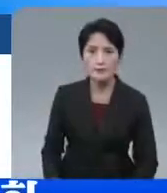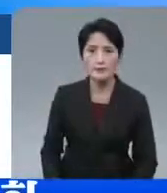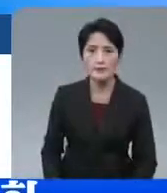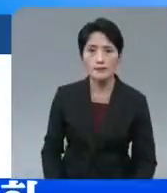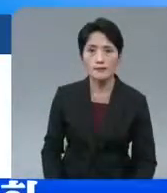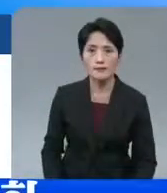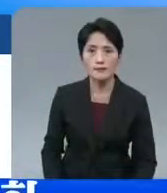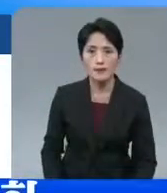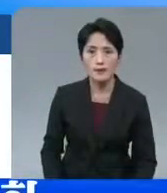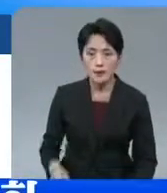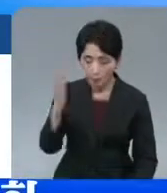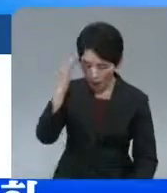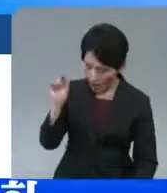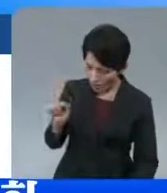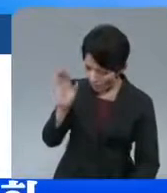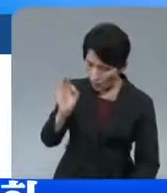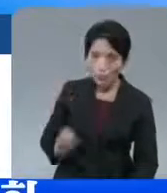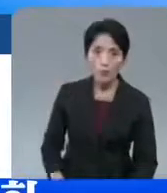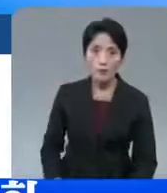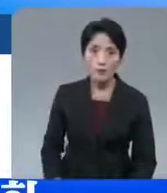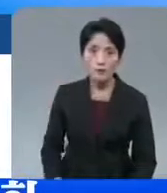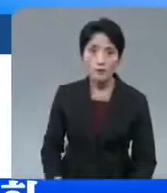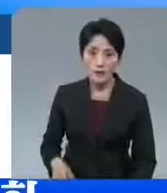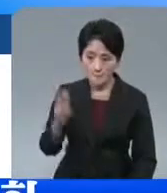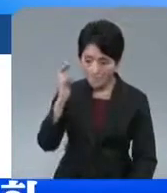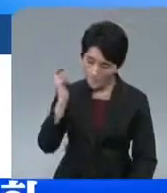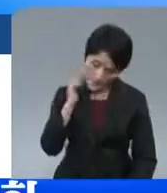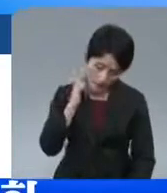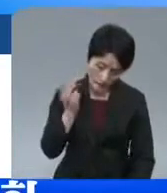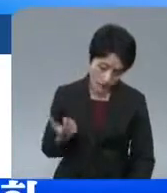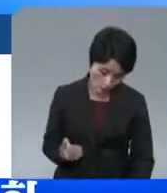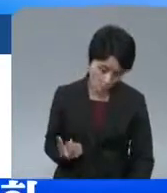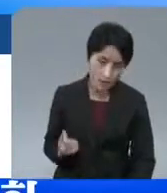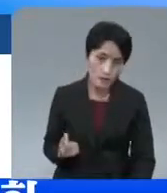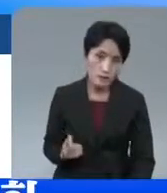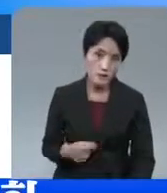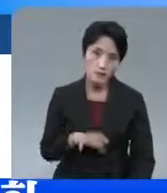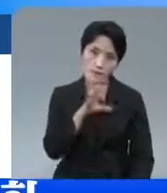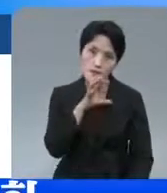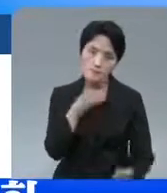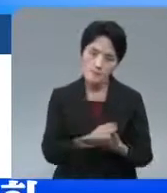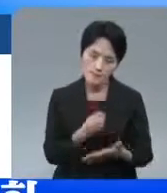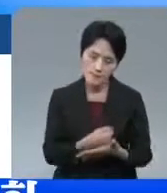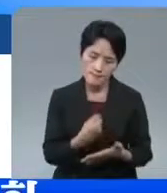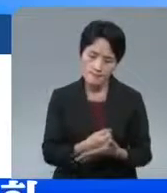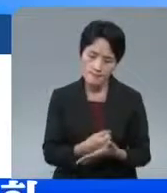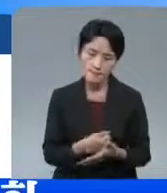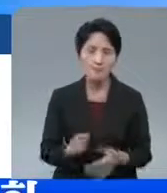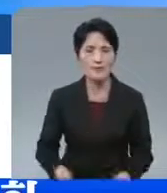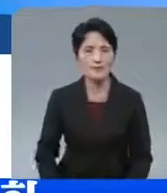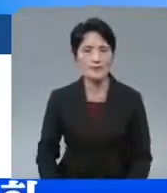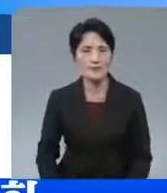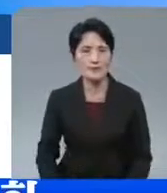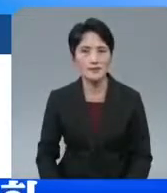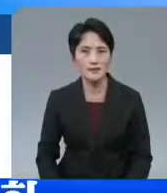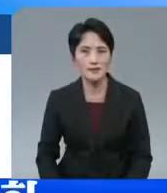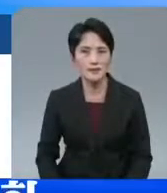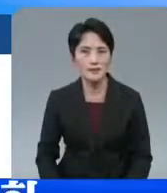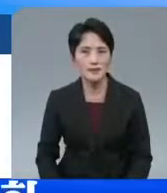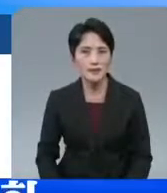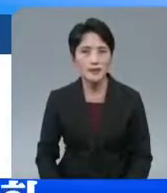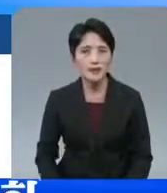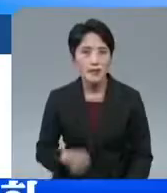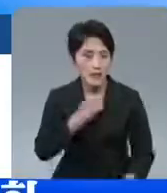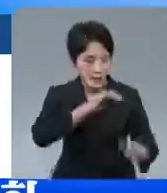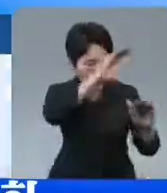ない我々がすべき事を進めていくとしました北韓 no キムヨジョン党第1副部長も